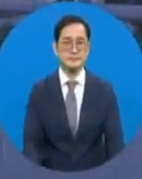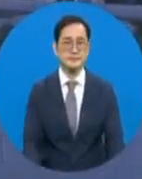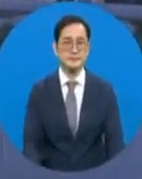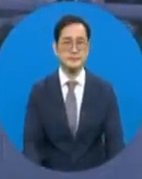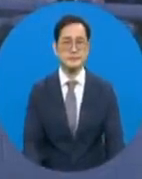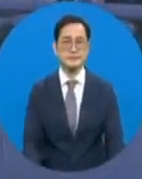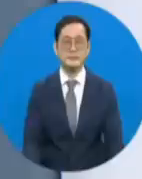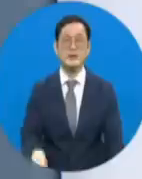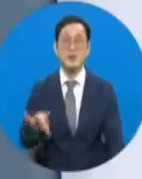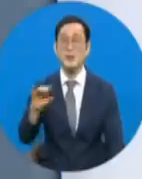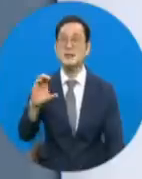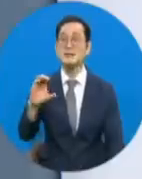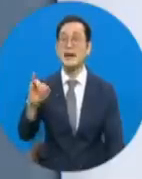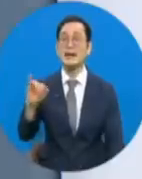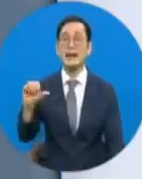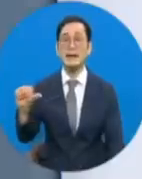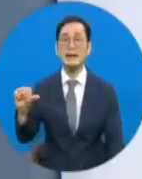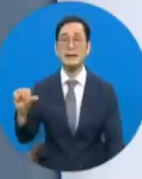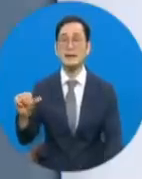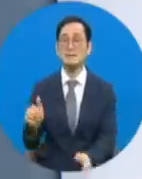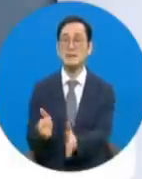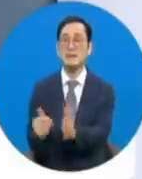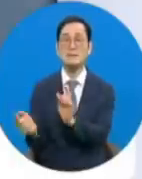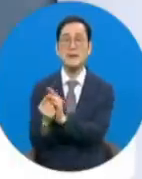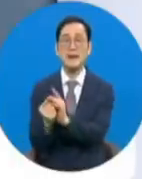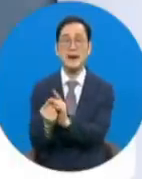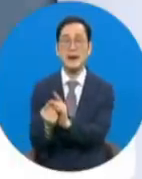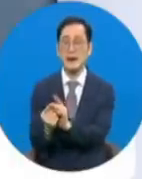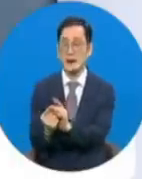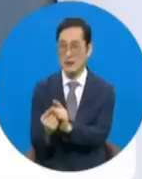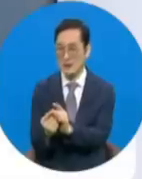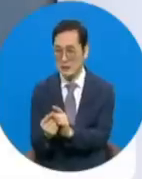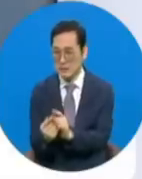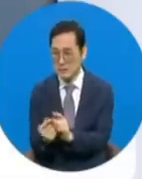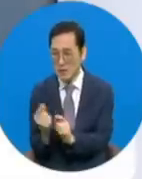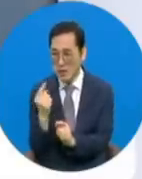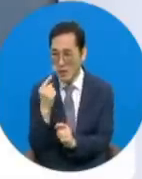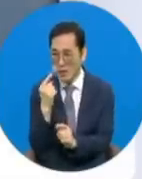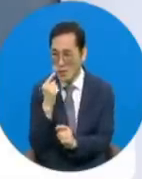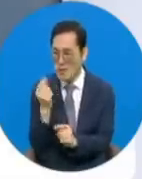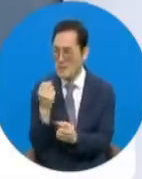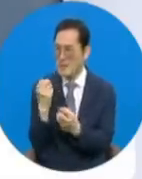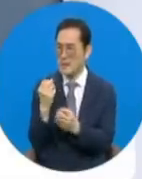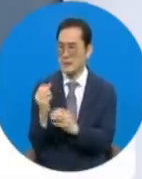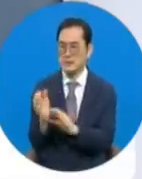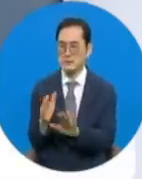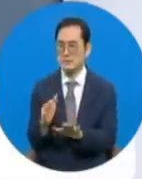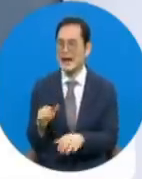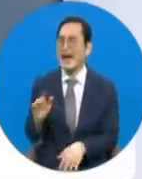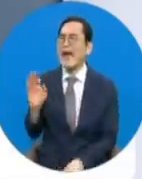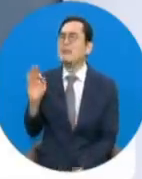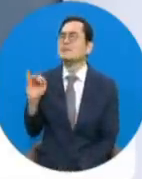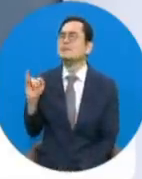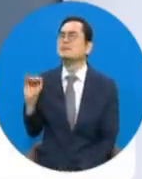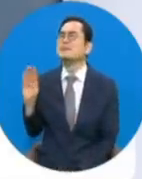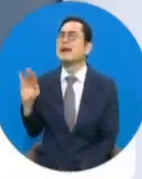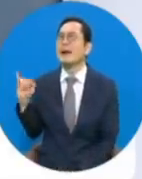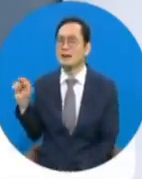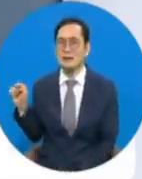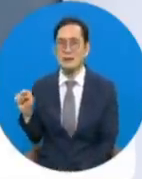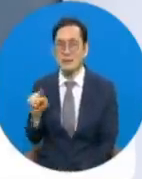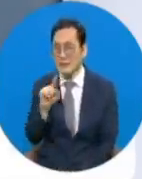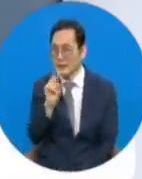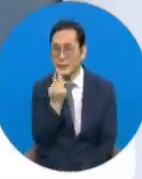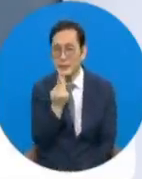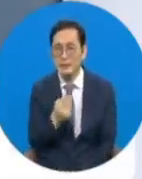비밀리에 만났다면서요. 그러니까 관련된 내용들이 다 거짓으로 드러나니까 이제 FBI 얘기를 꺼내게 되는데 당연히 수사기관이기 때문에 대한민국